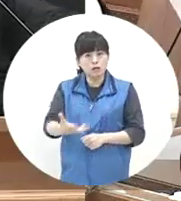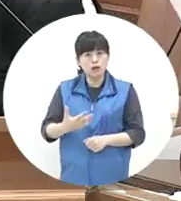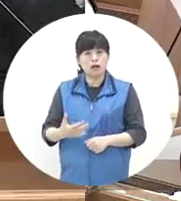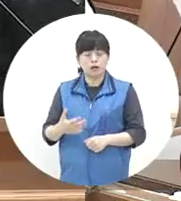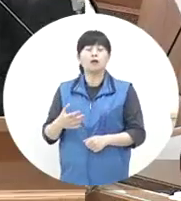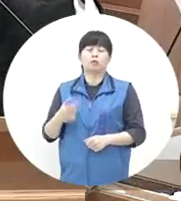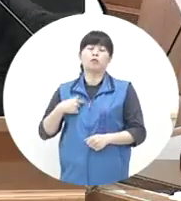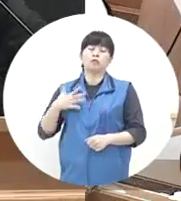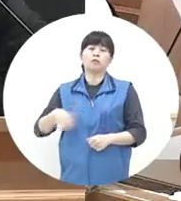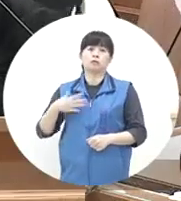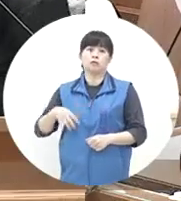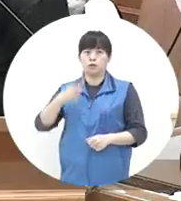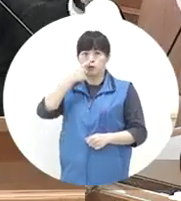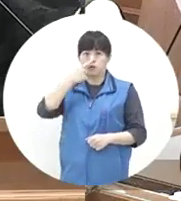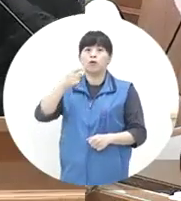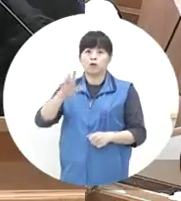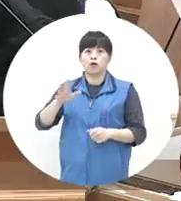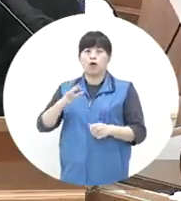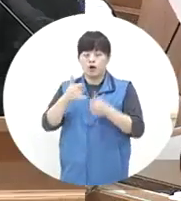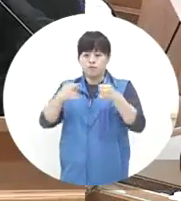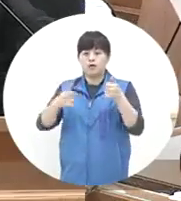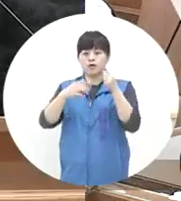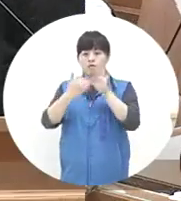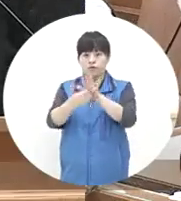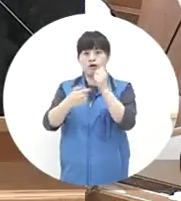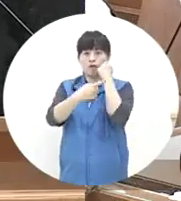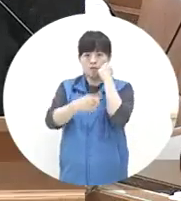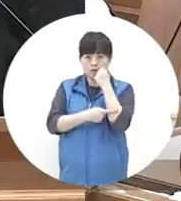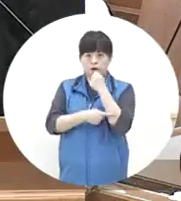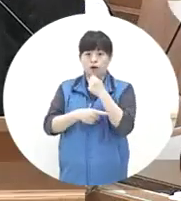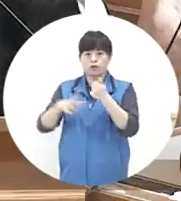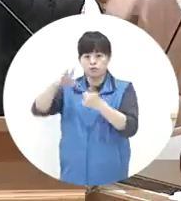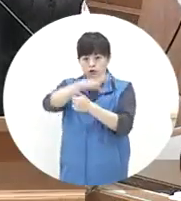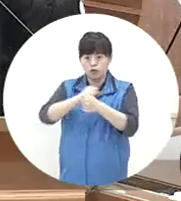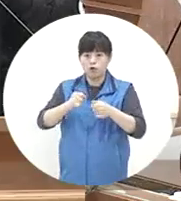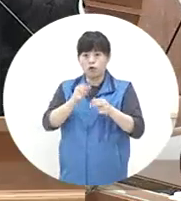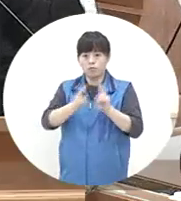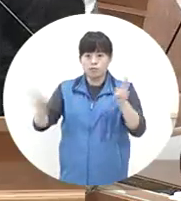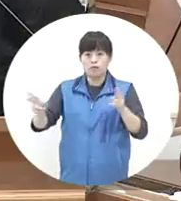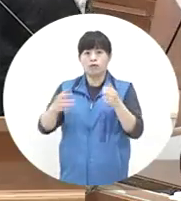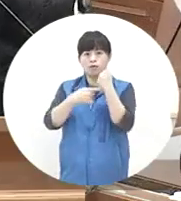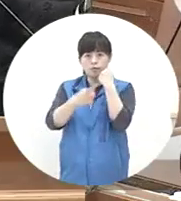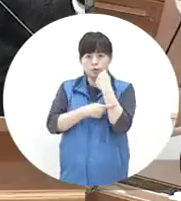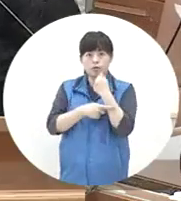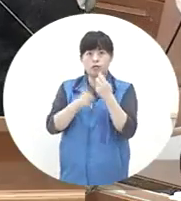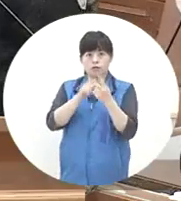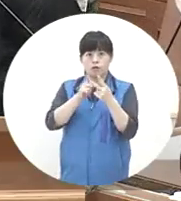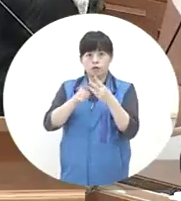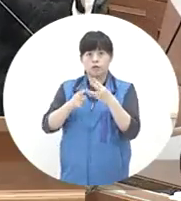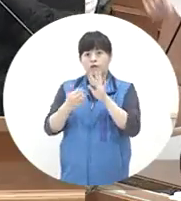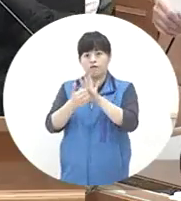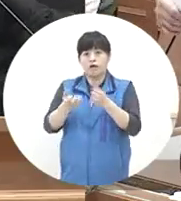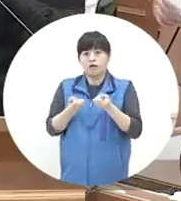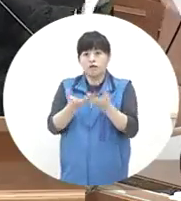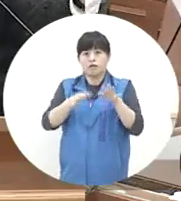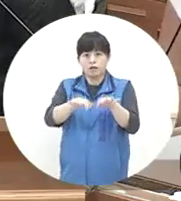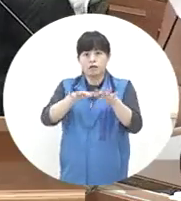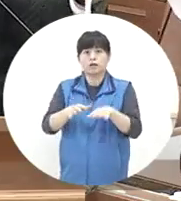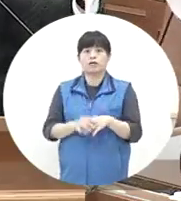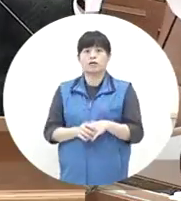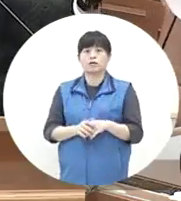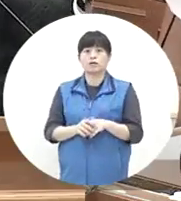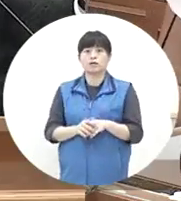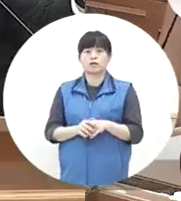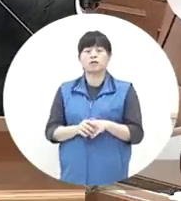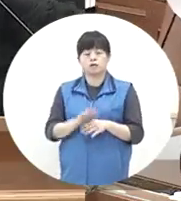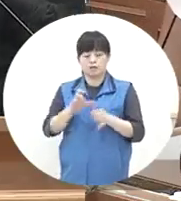因为有全民防卫动员法，有民防法嘛。 对， 那 好来， 我们经常有开三个汇报嘛，蝗灾、战种 也是很有限